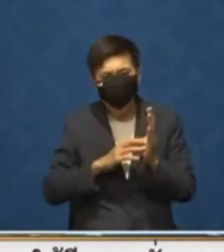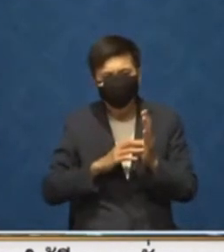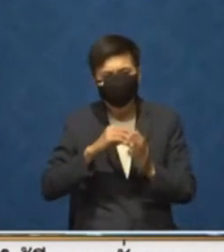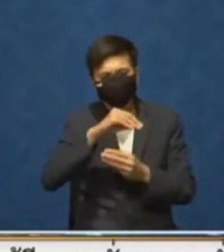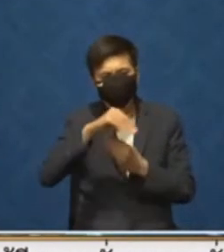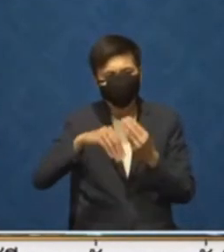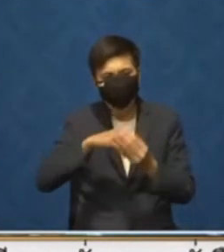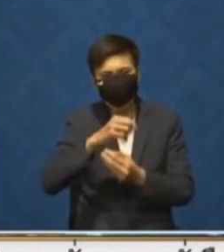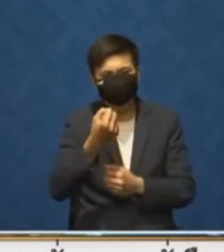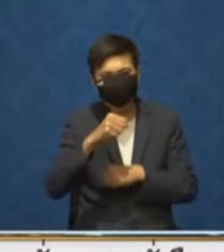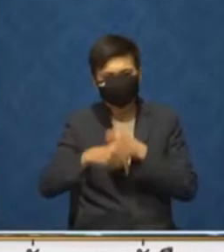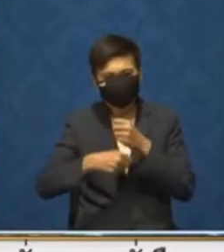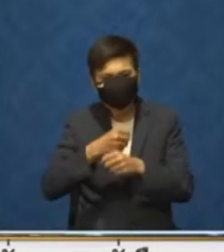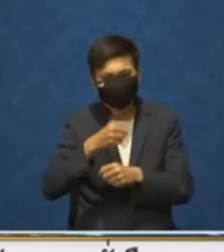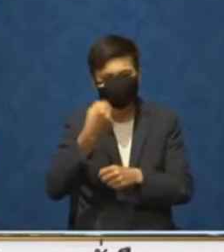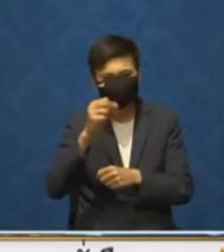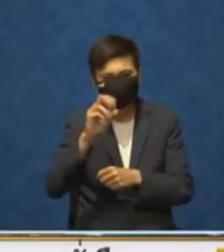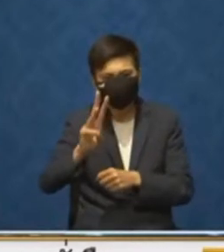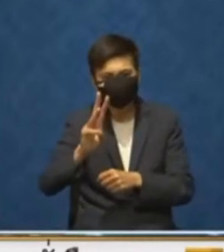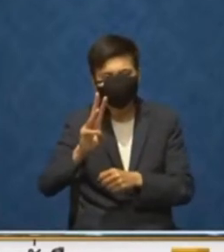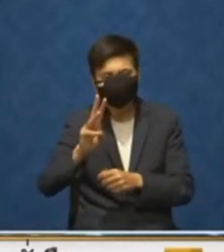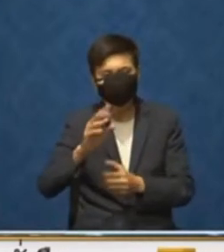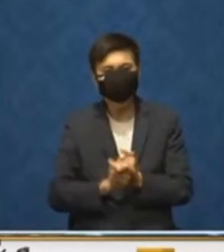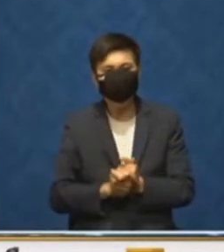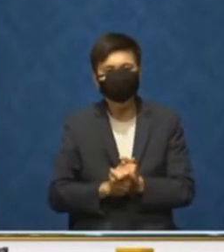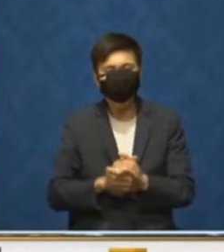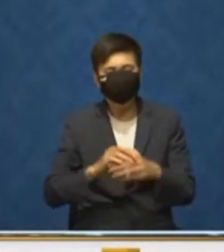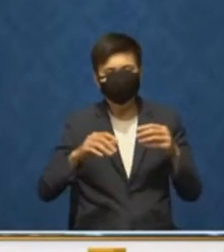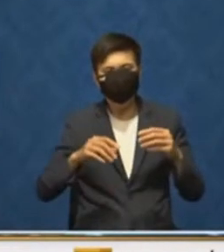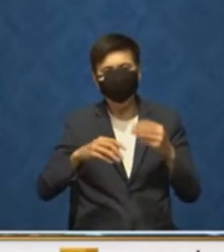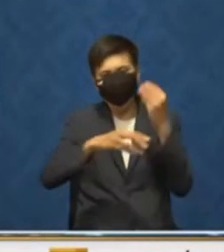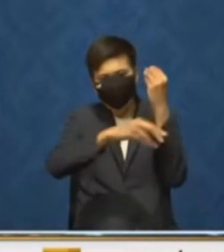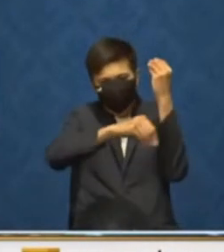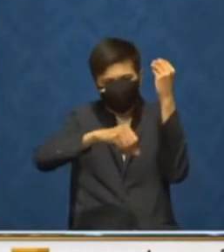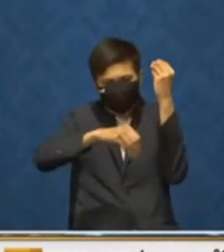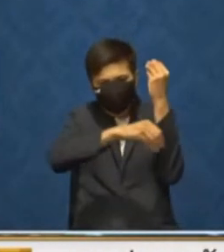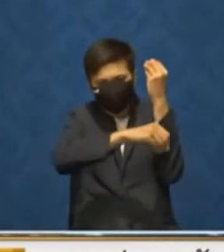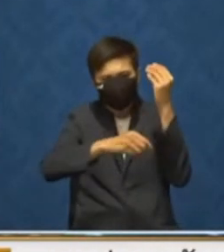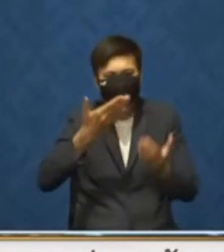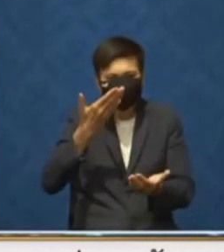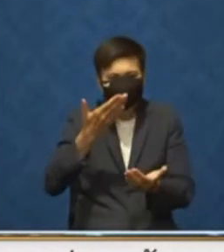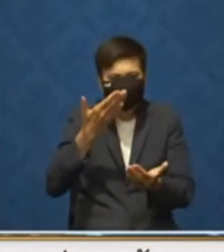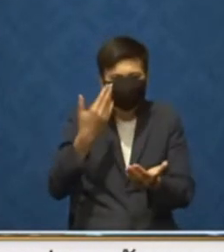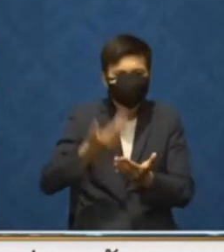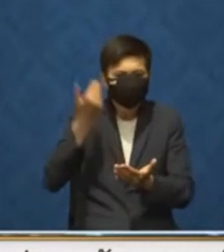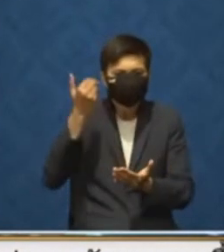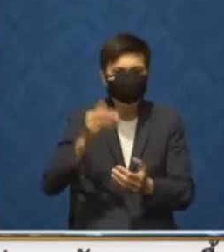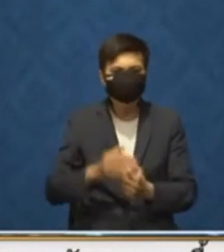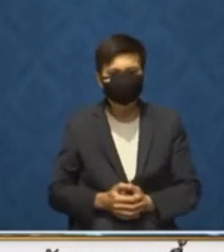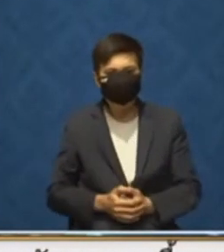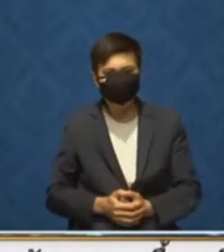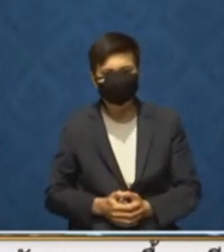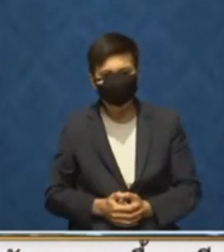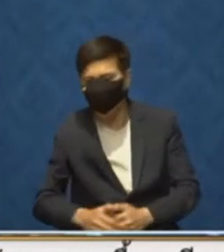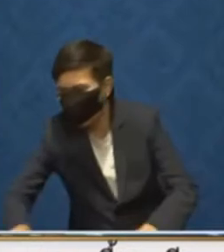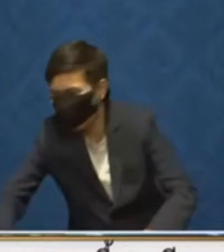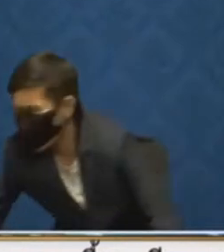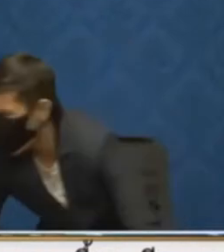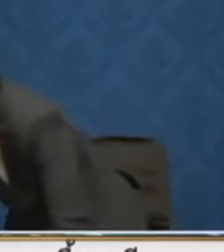ปีในช่วงที่ราคาปุ๋ยแพงที่สุดตั้งแต่มีการเก็บข้อมูลมา